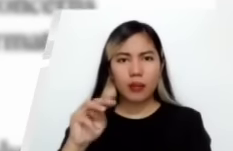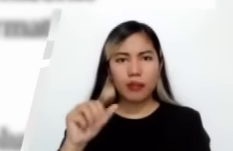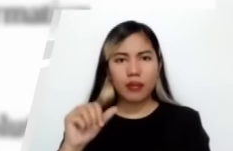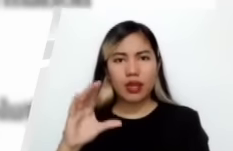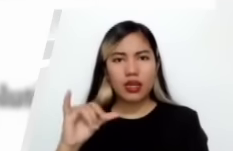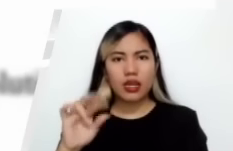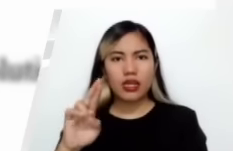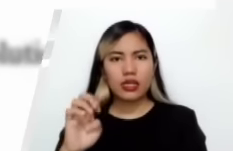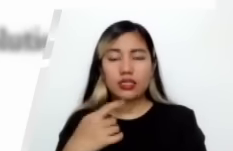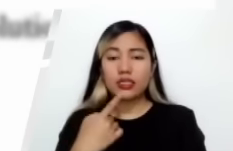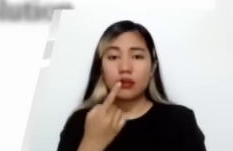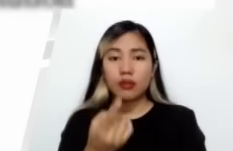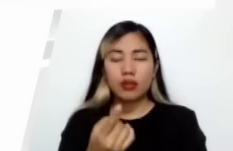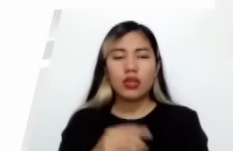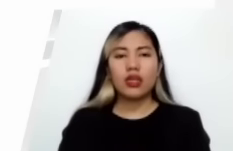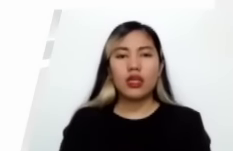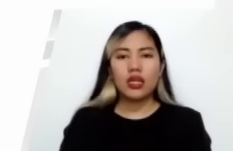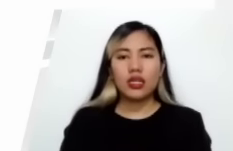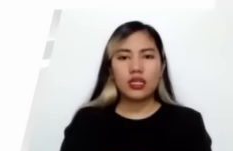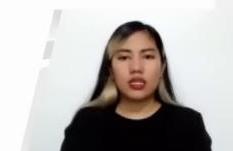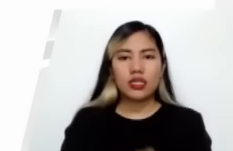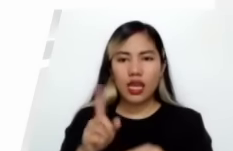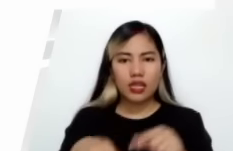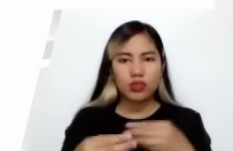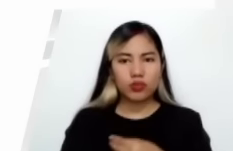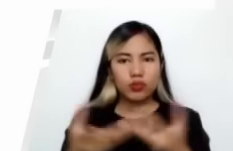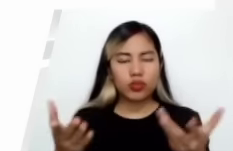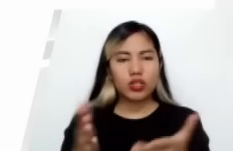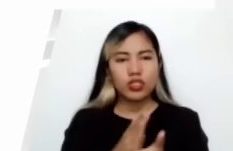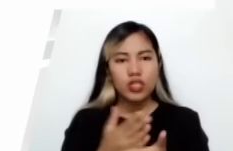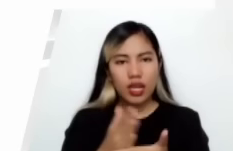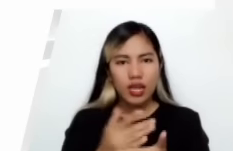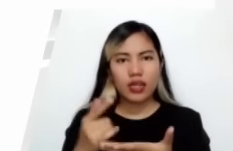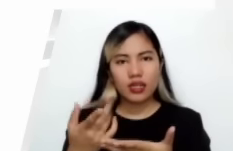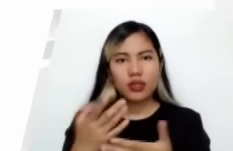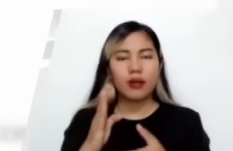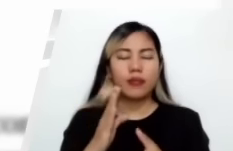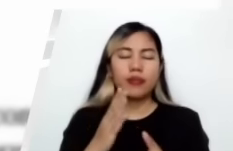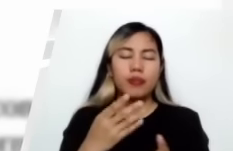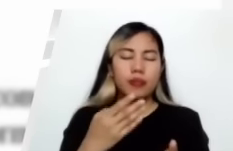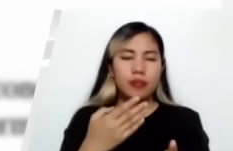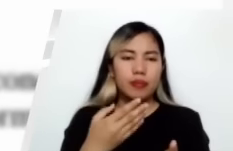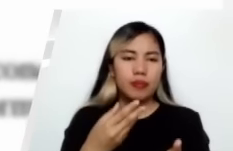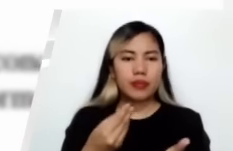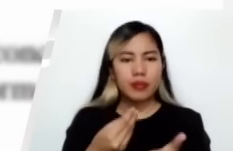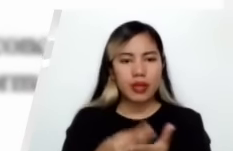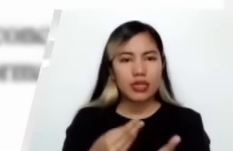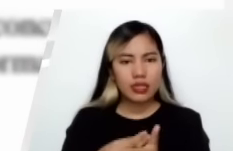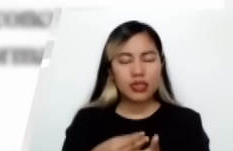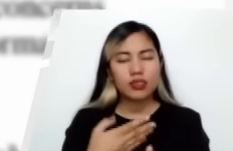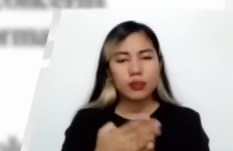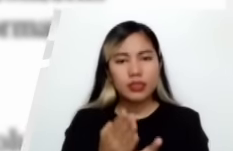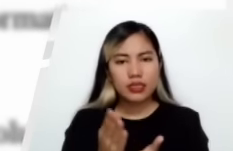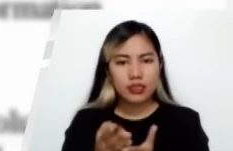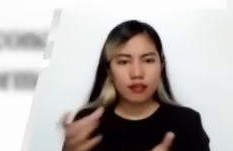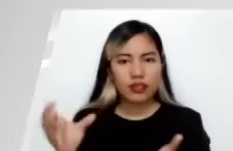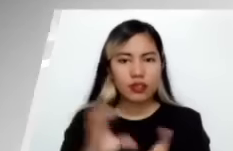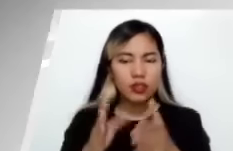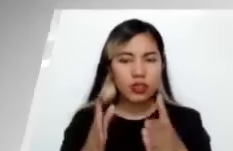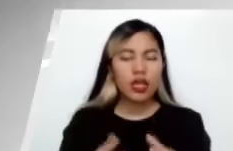ng kakayahan na mag-distribute ng share ang Dermacare sa kanilang investors. Nire-resolve na raw nila ang